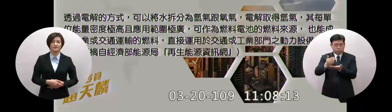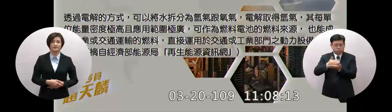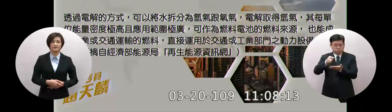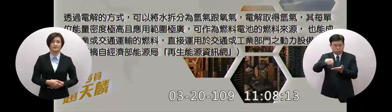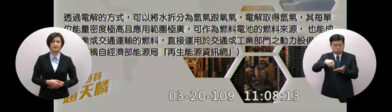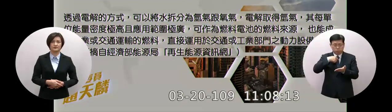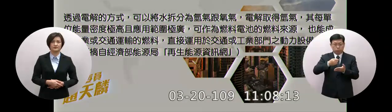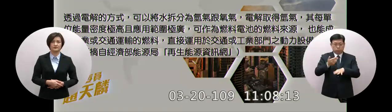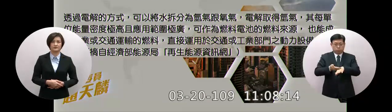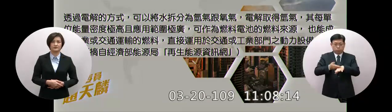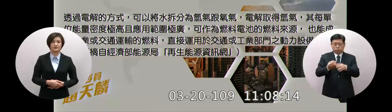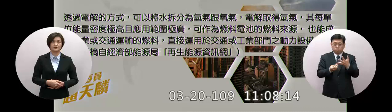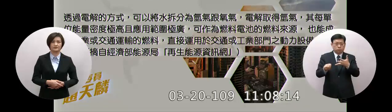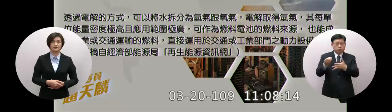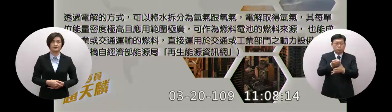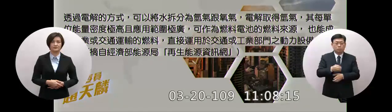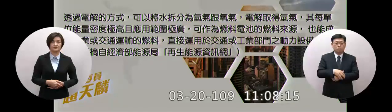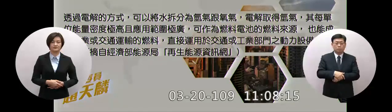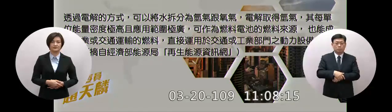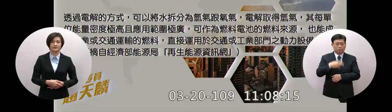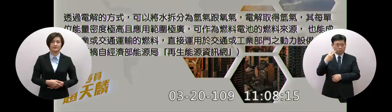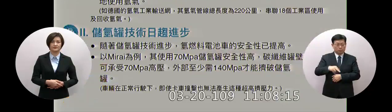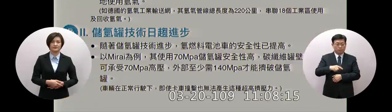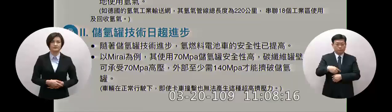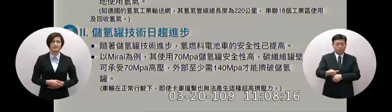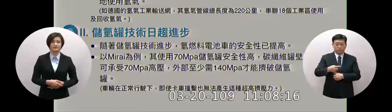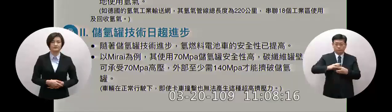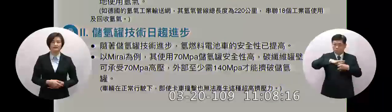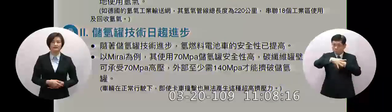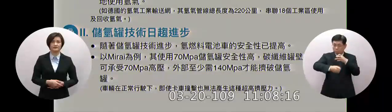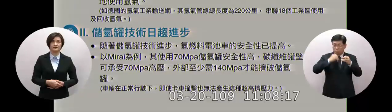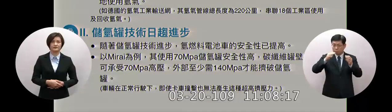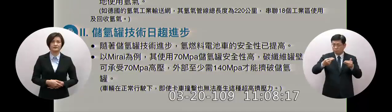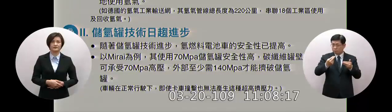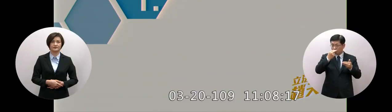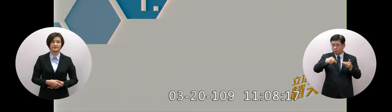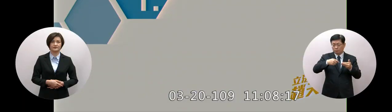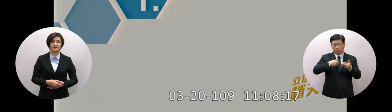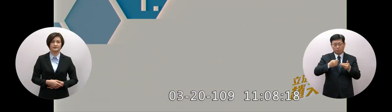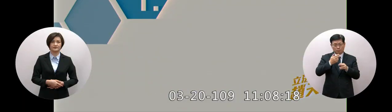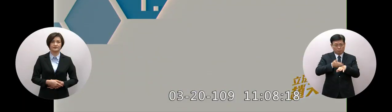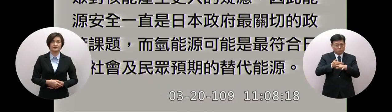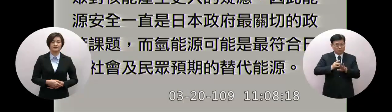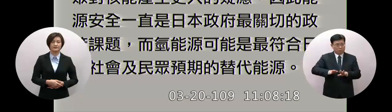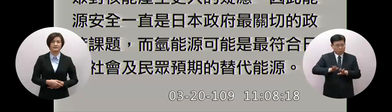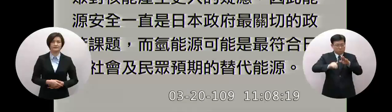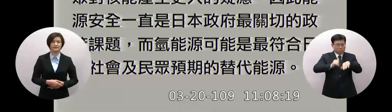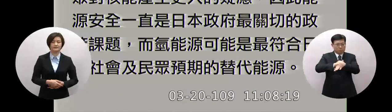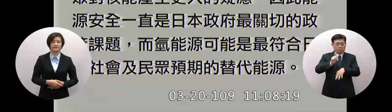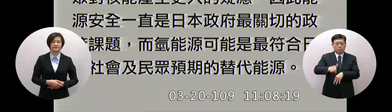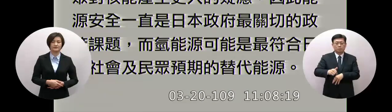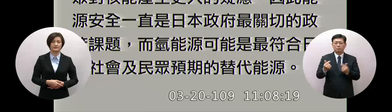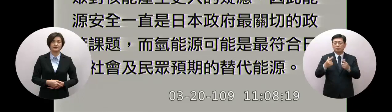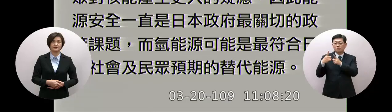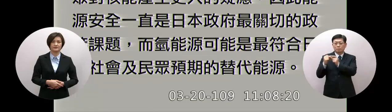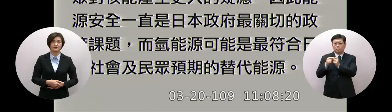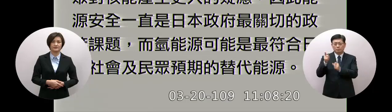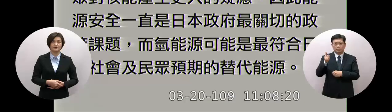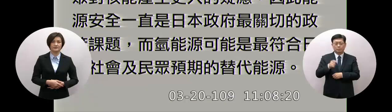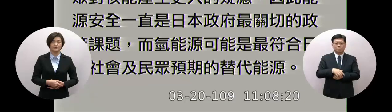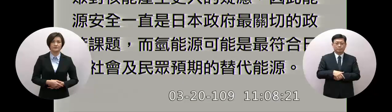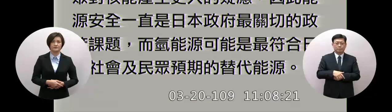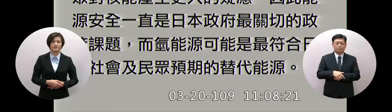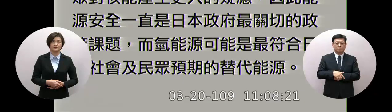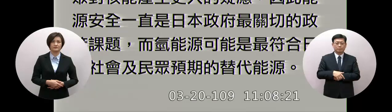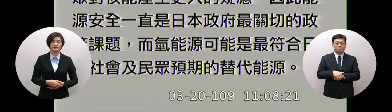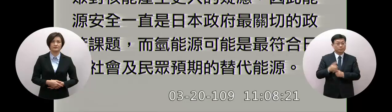也日益的这个进步。那我们再看下一页，全球的氢能发展的趋势其实也越来越成熟。我们看到